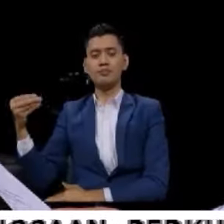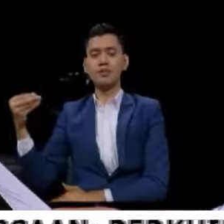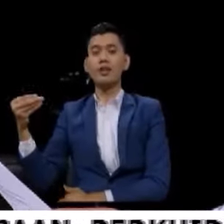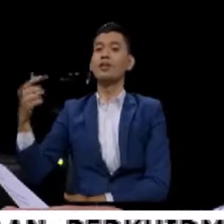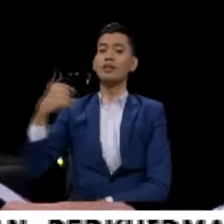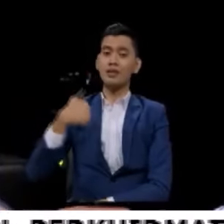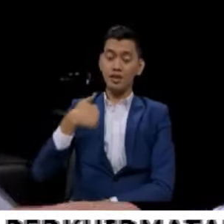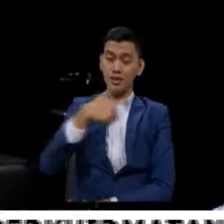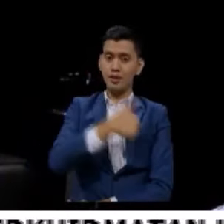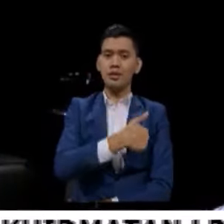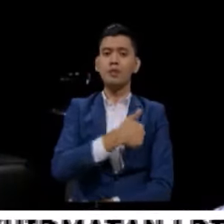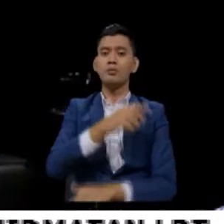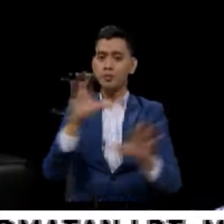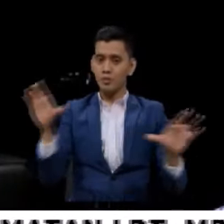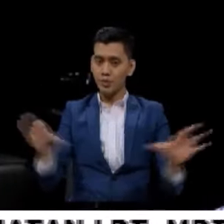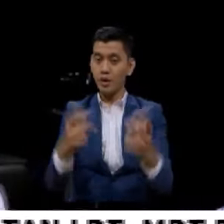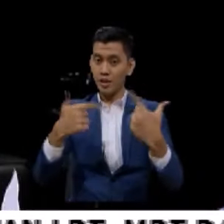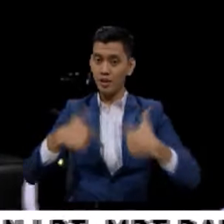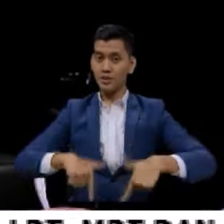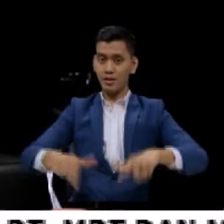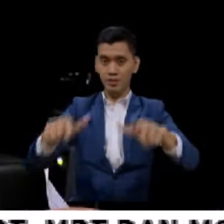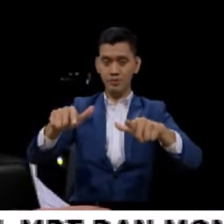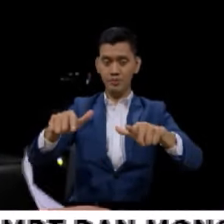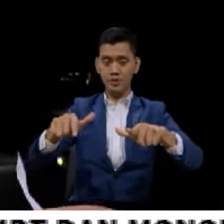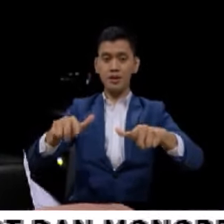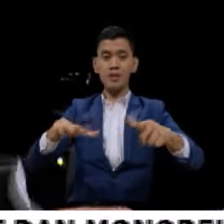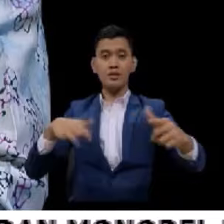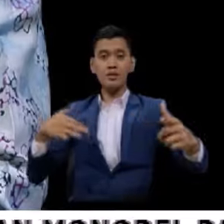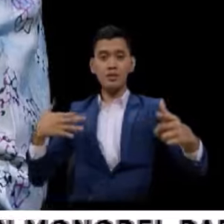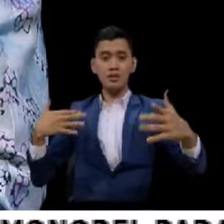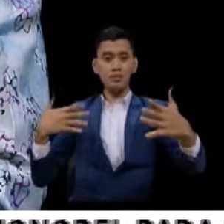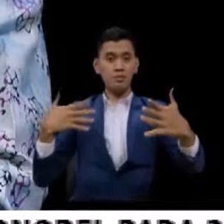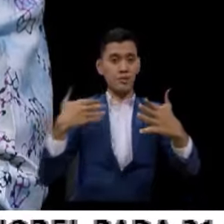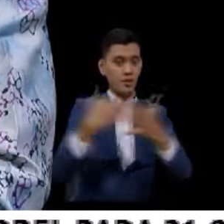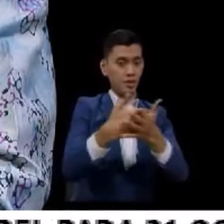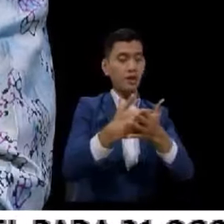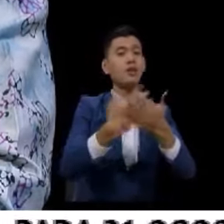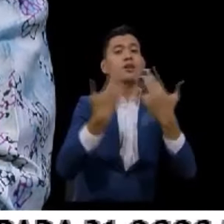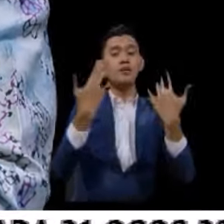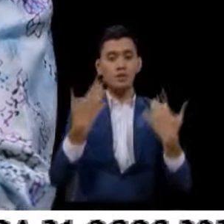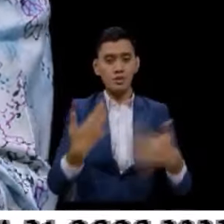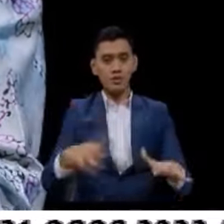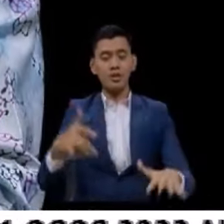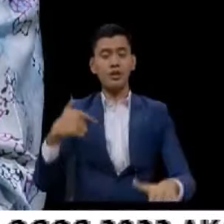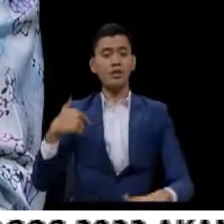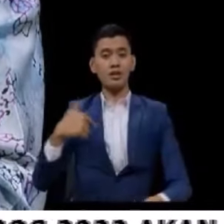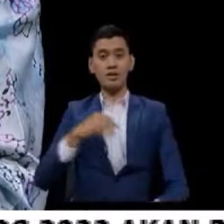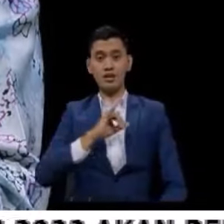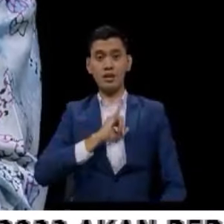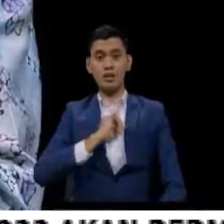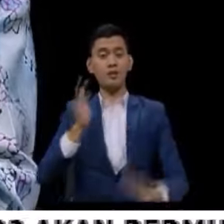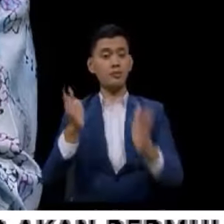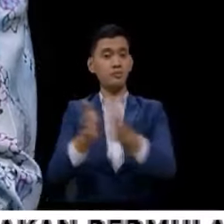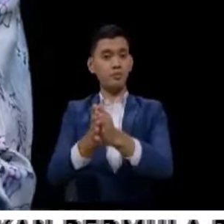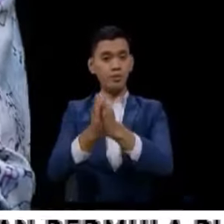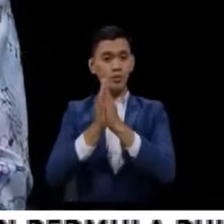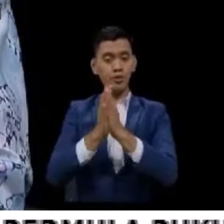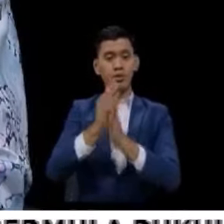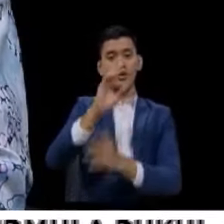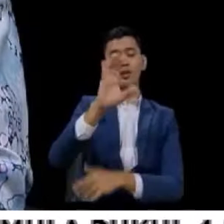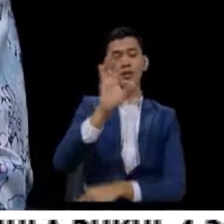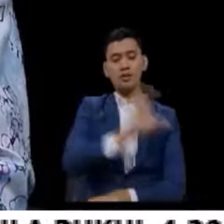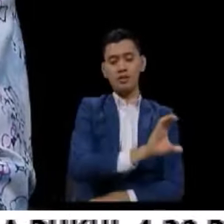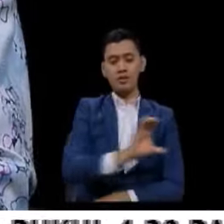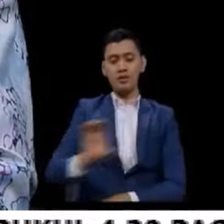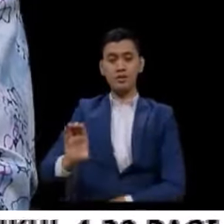kita lakukan sehingga kan apa setelah kita buah usai minta supaya jakim yang